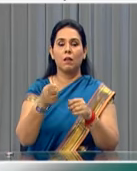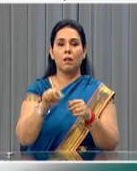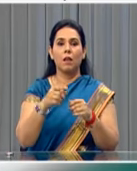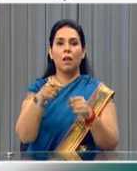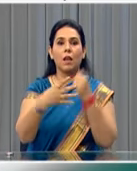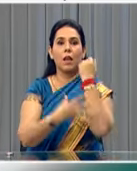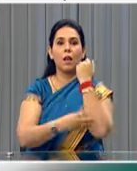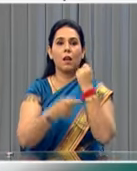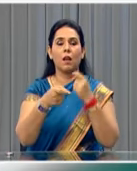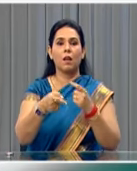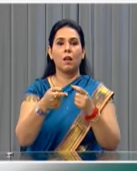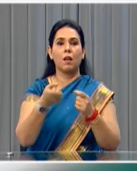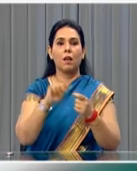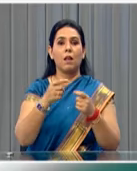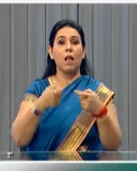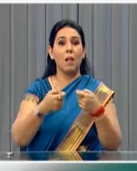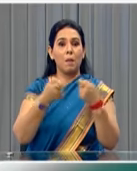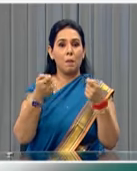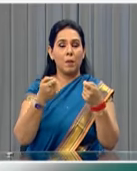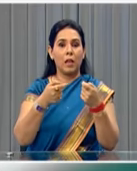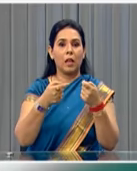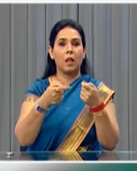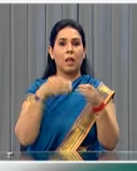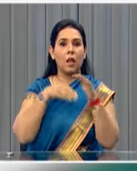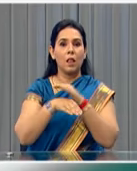की अमीरी के बलबूते,